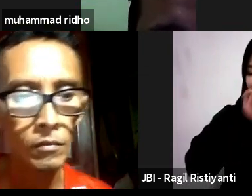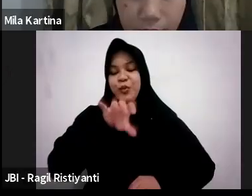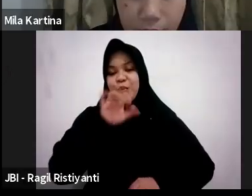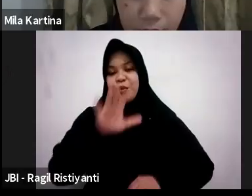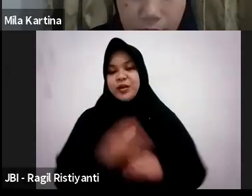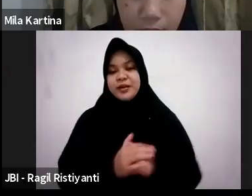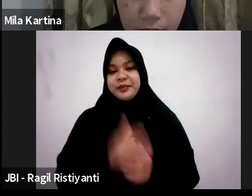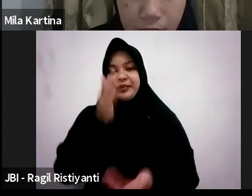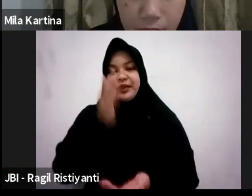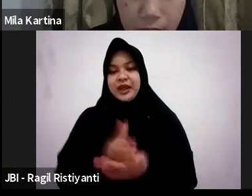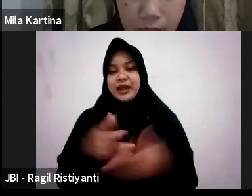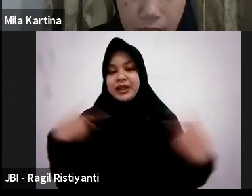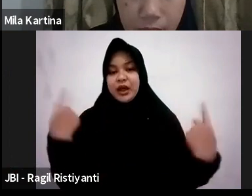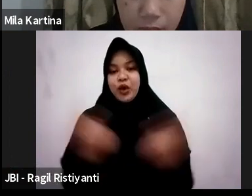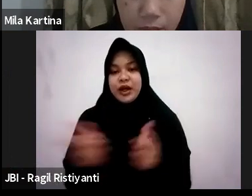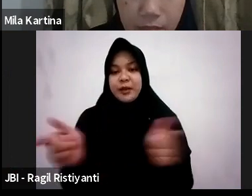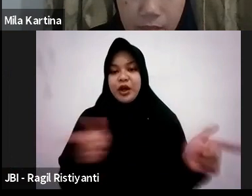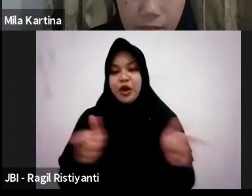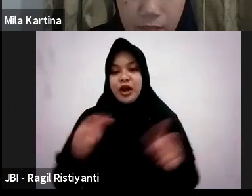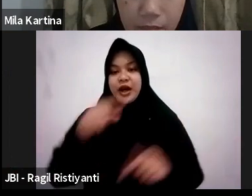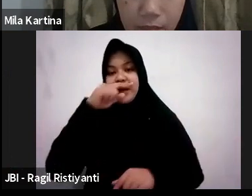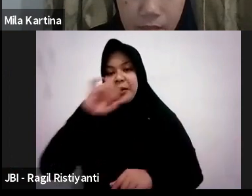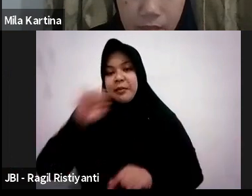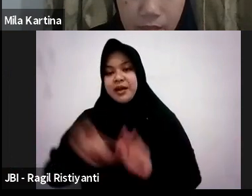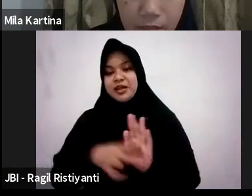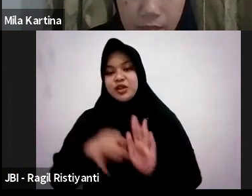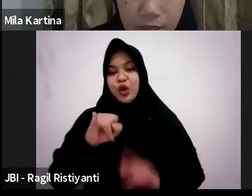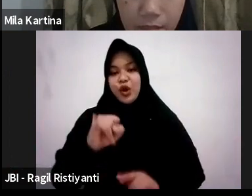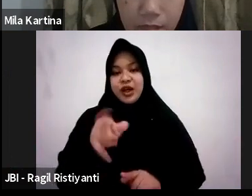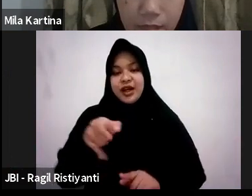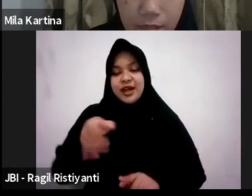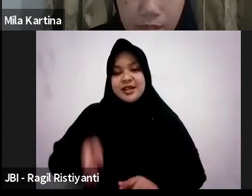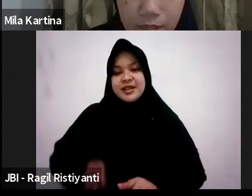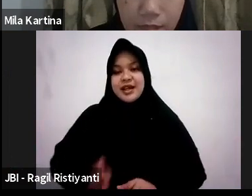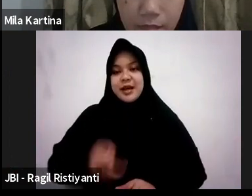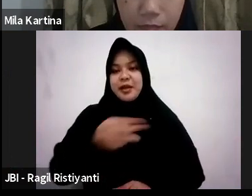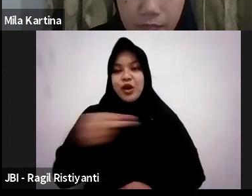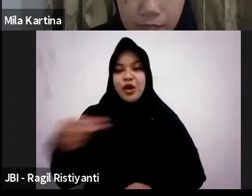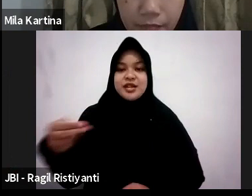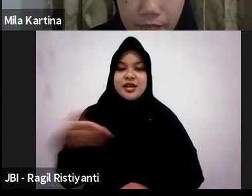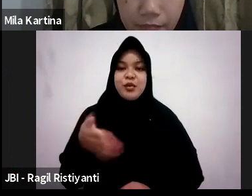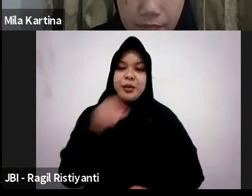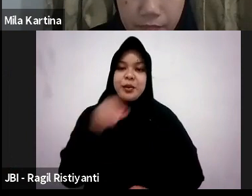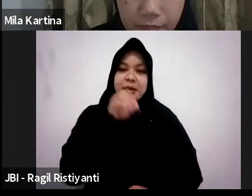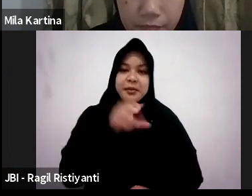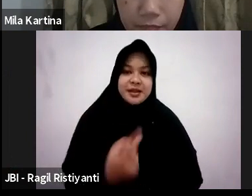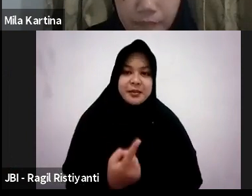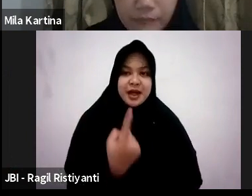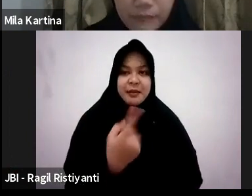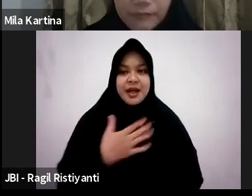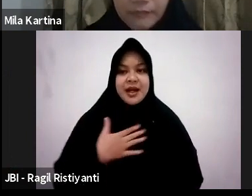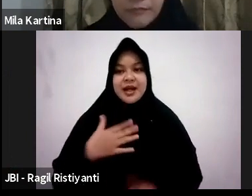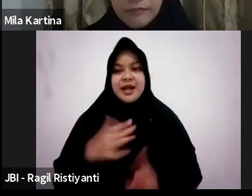biasa ia akan dimoderatori oleh Bapak Joni Yulianto dari sikap Indonesia kemudian pembicara pertama dampak ujung